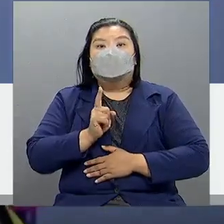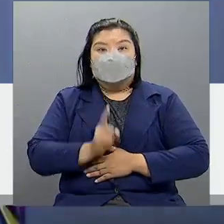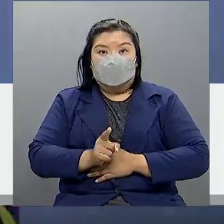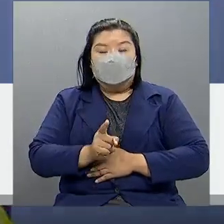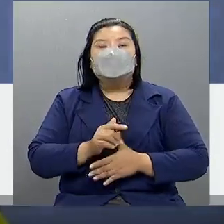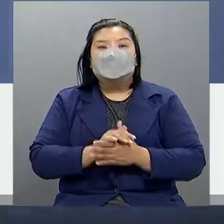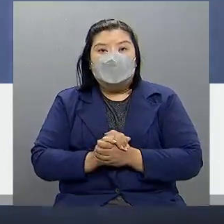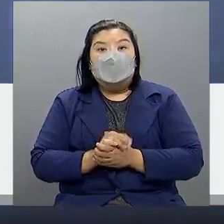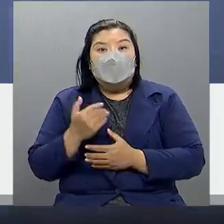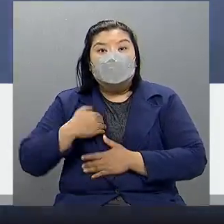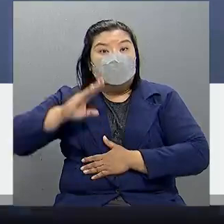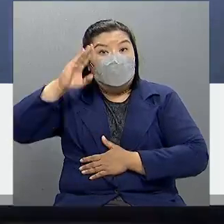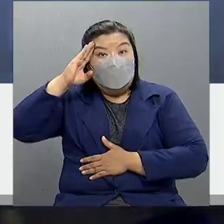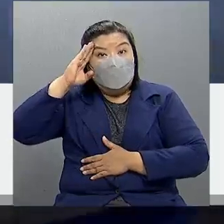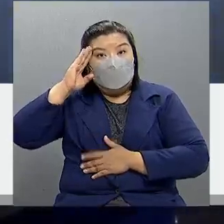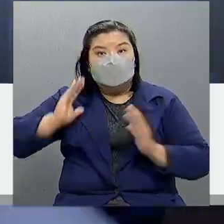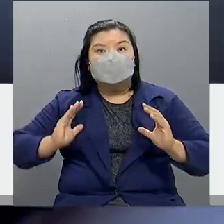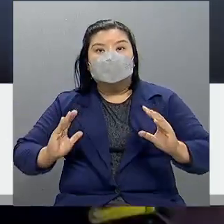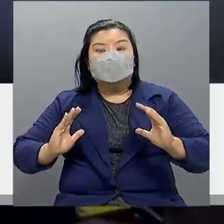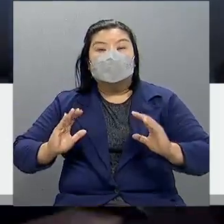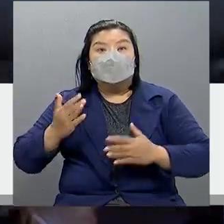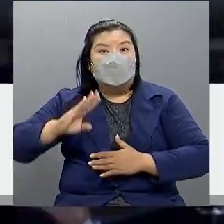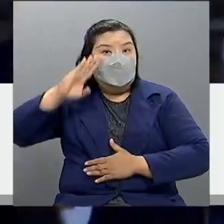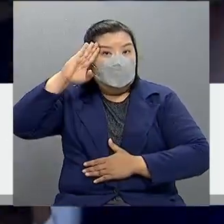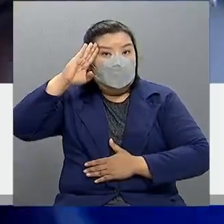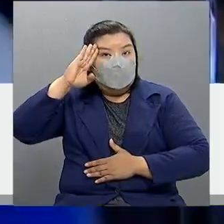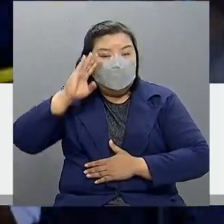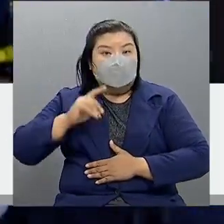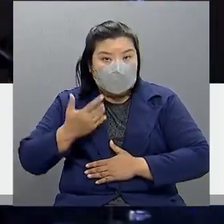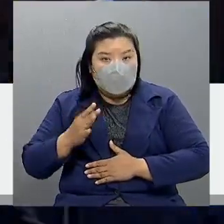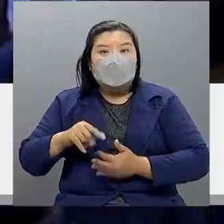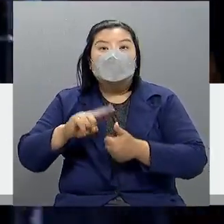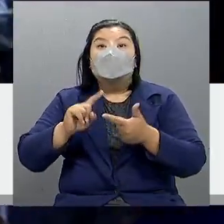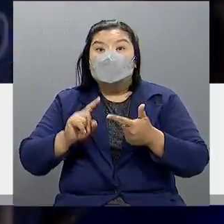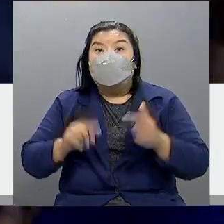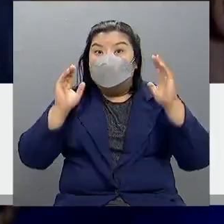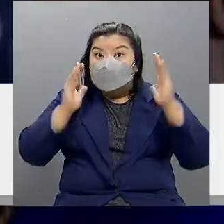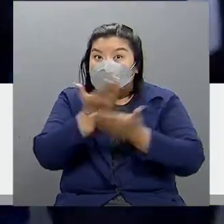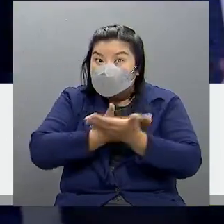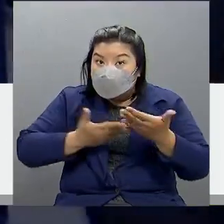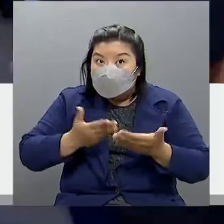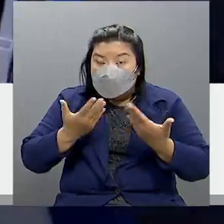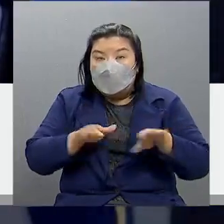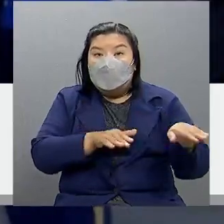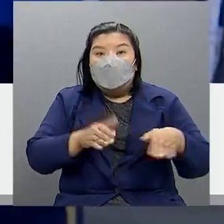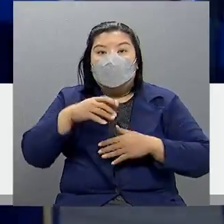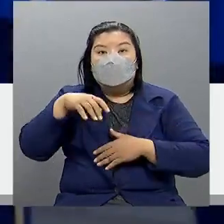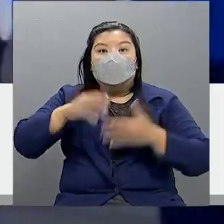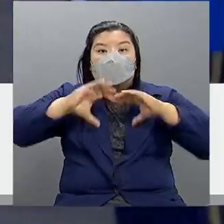ทหารกองเกียรติยศพร้อมหารือข้อราชการและจะแถลงข่าวร่วมกันที่ตึกสันติไมตรีหลังในเ